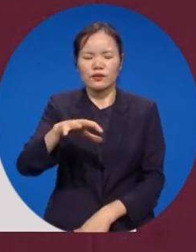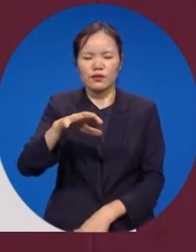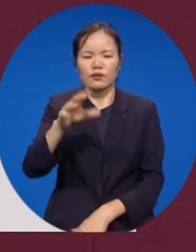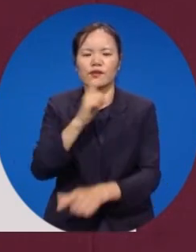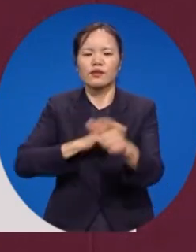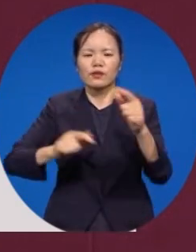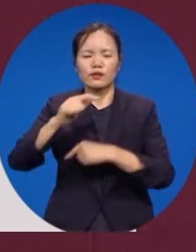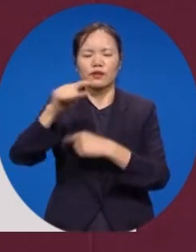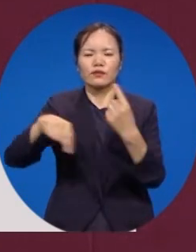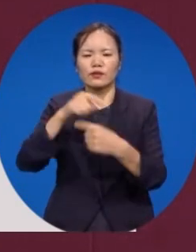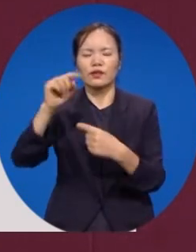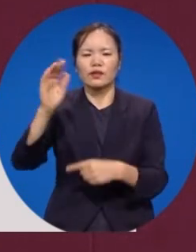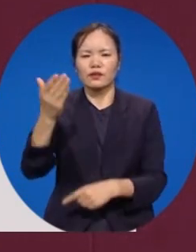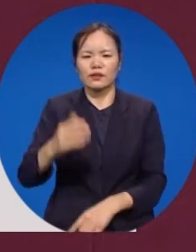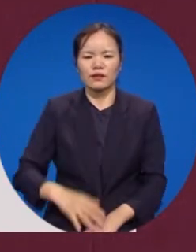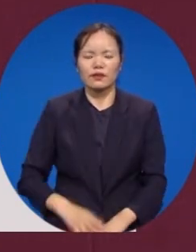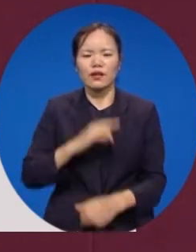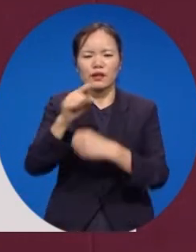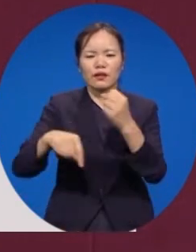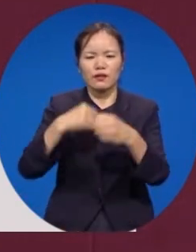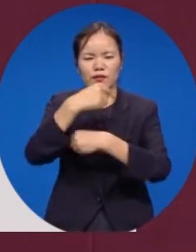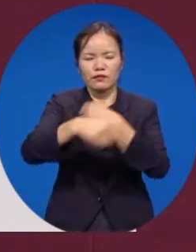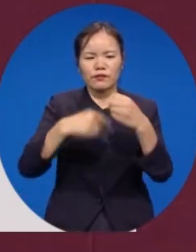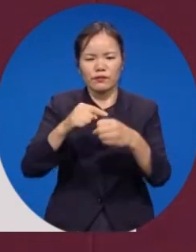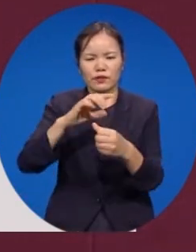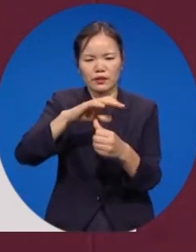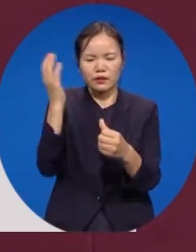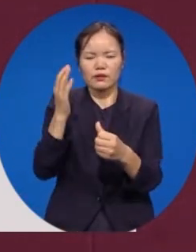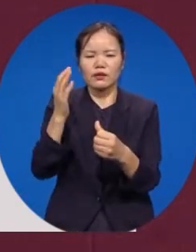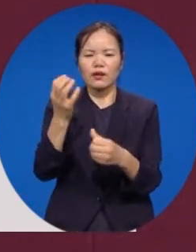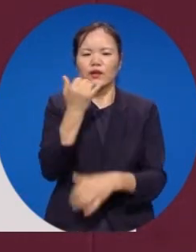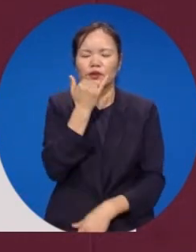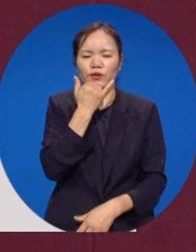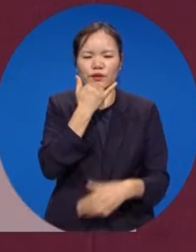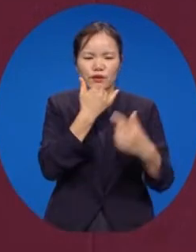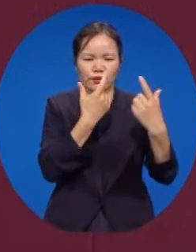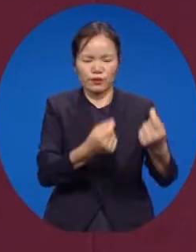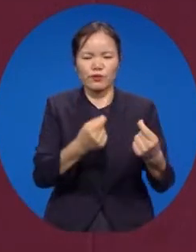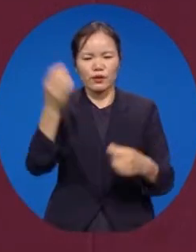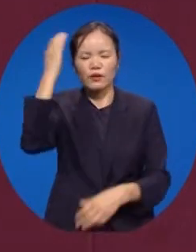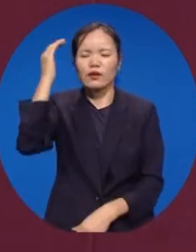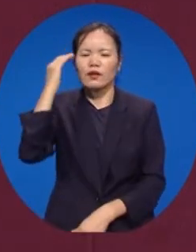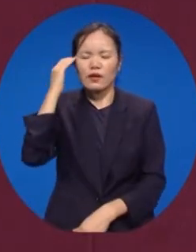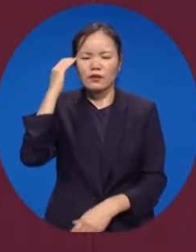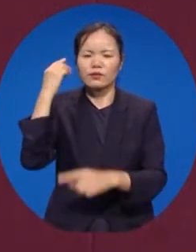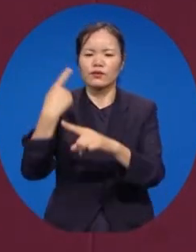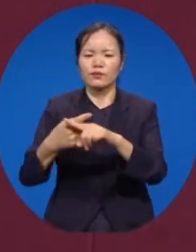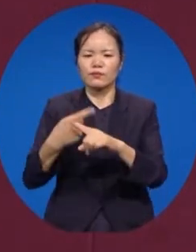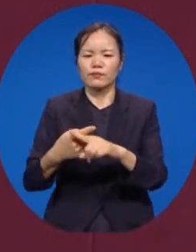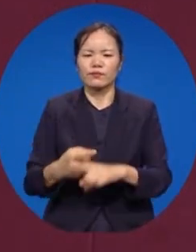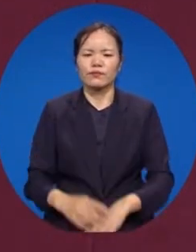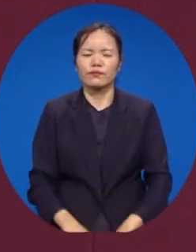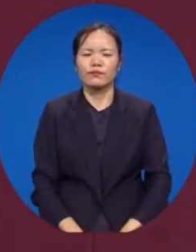됩니다. 탈원전을 선언한 독일의 경우가 그랬고 우리나라도 마찬가지입니다.